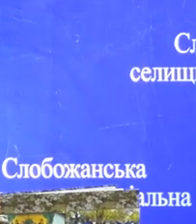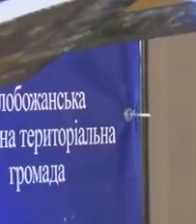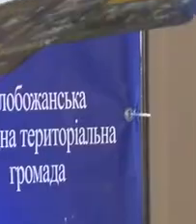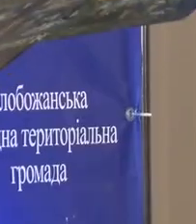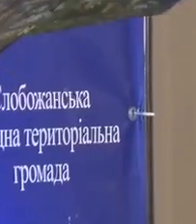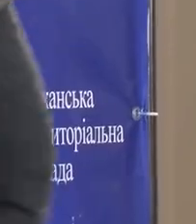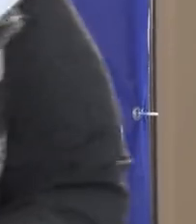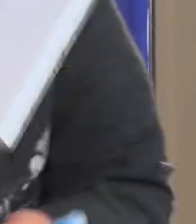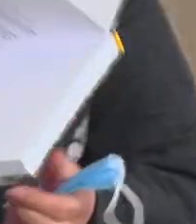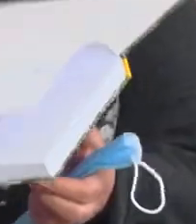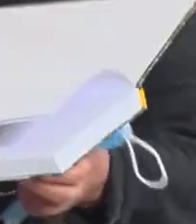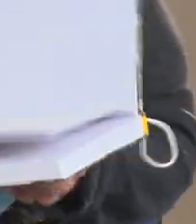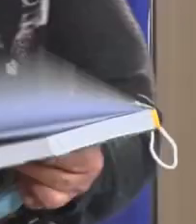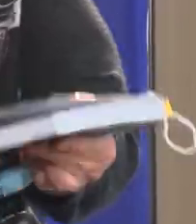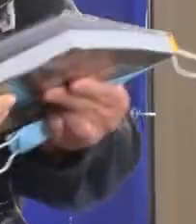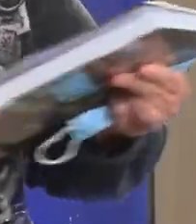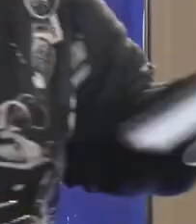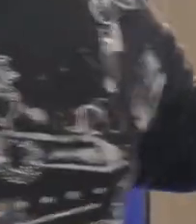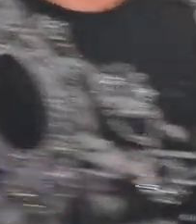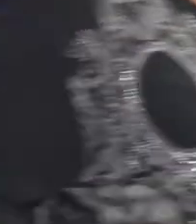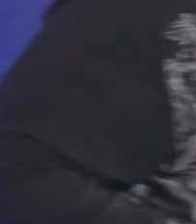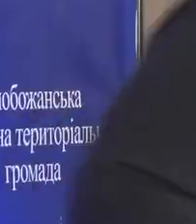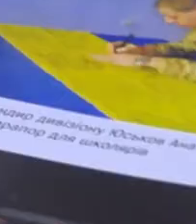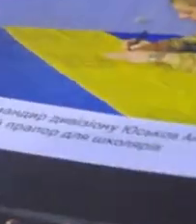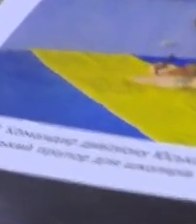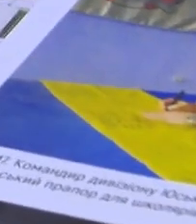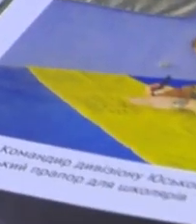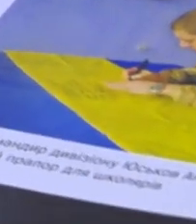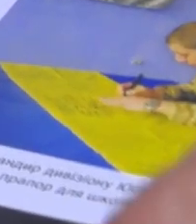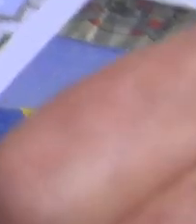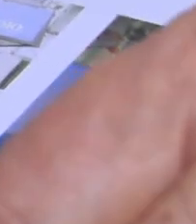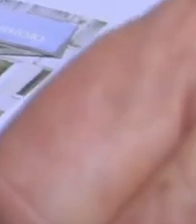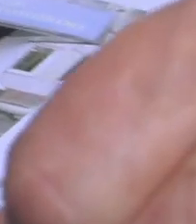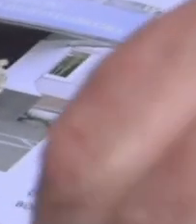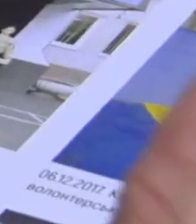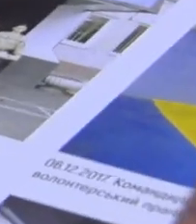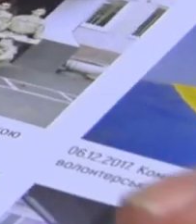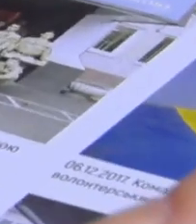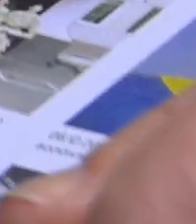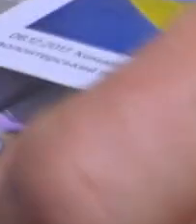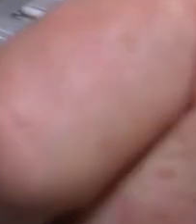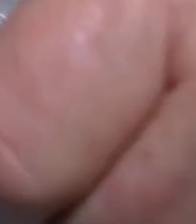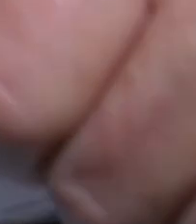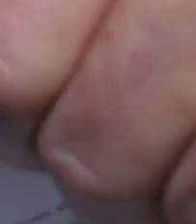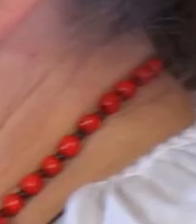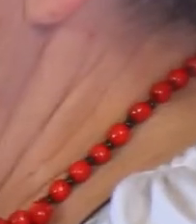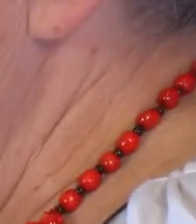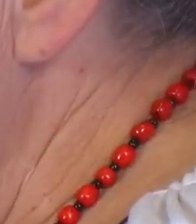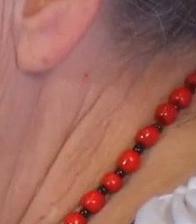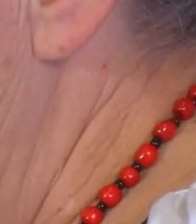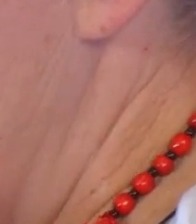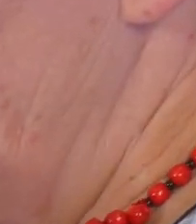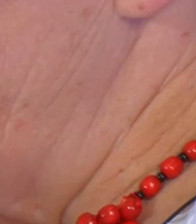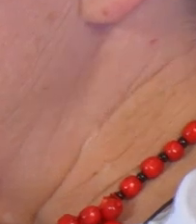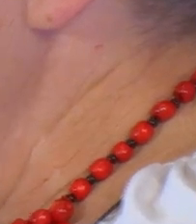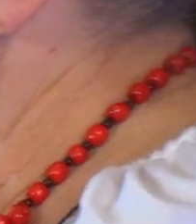десятки населених пунктів у зоні операції об'єднаних сил. Серед них – Новотошківка, Золоте, Верхньоторецьк, Авдіївка,